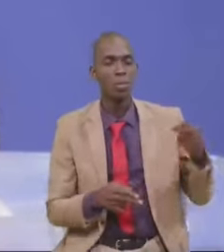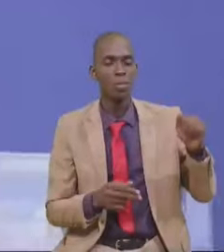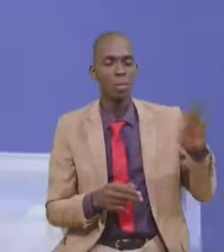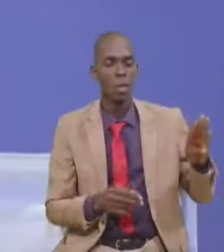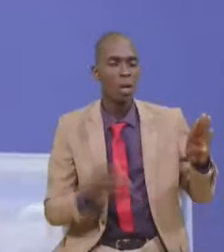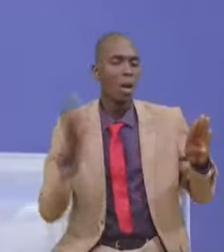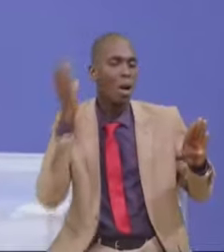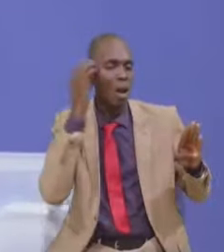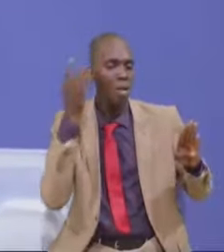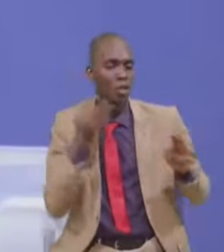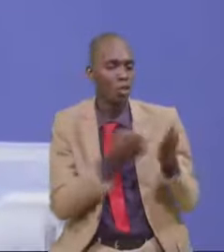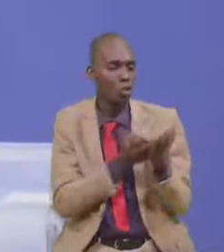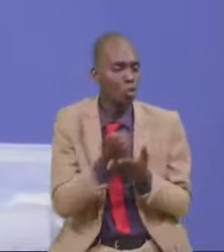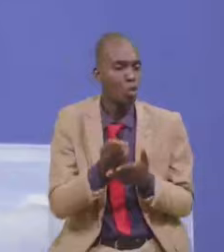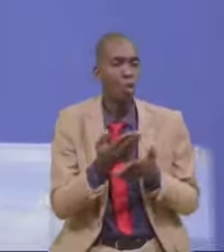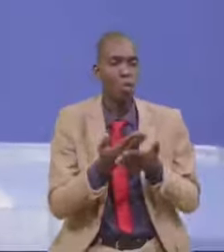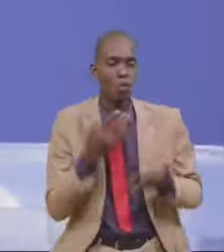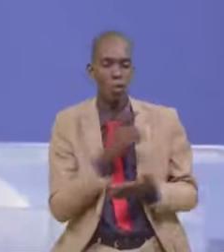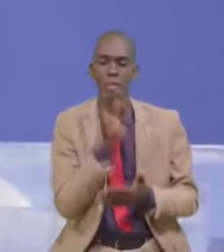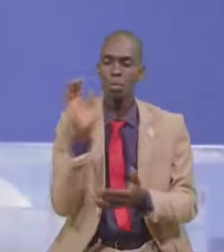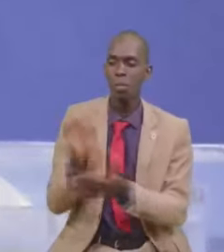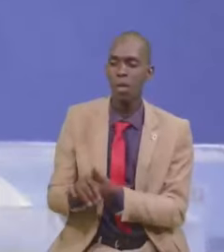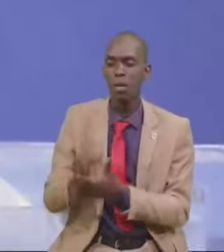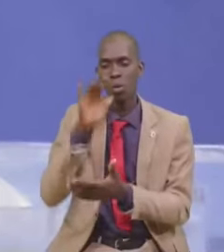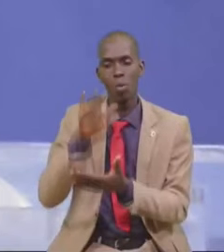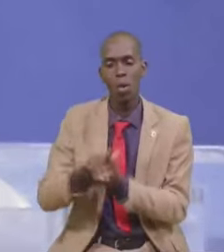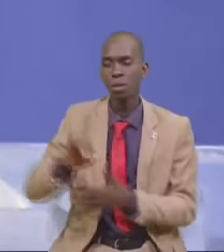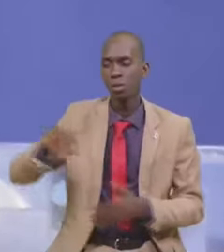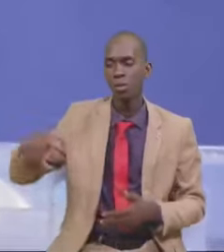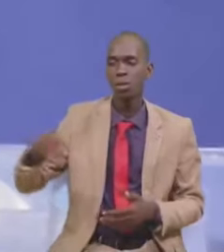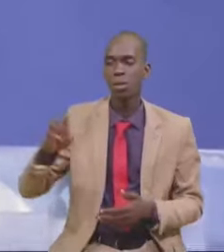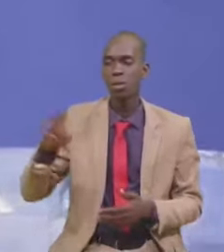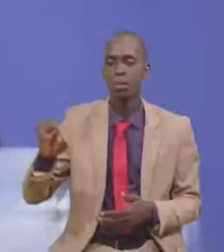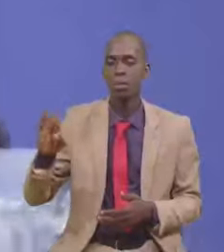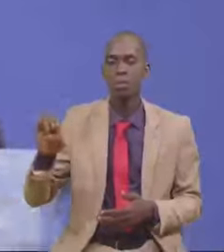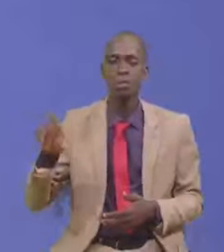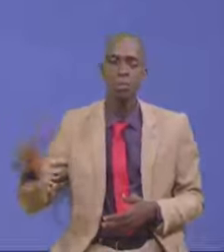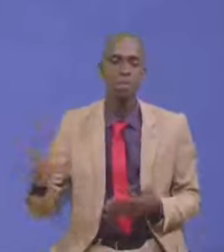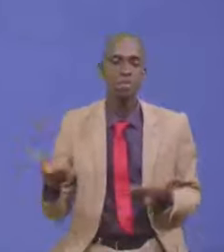Il avait la vérité avant que Jézabel ne vienne dans sa vie.